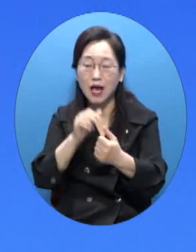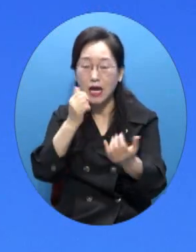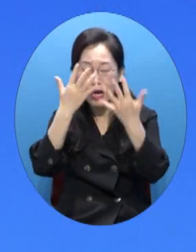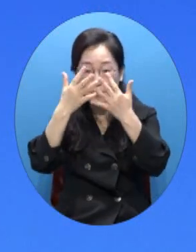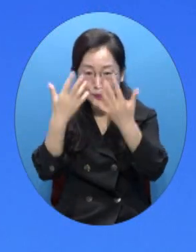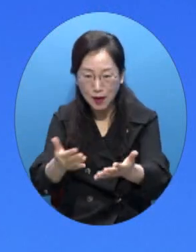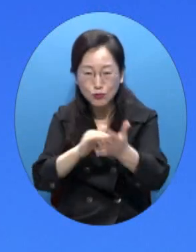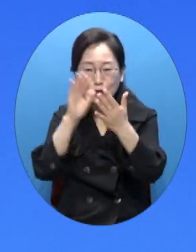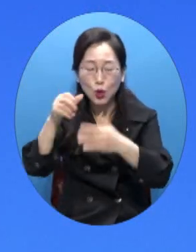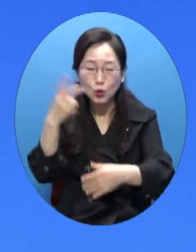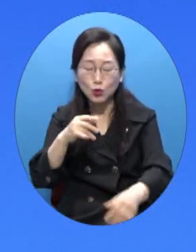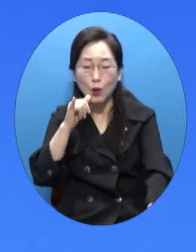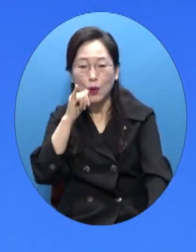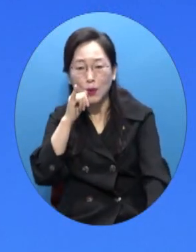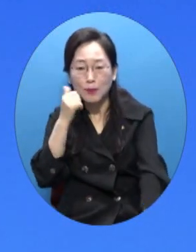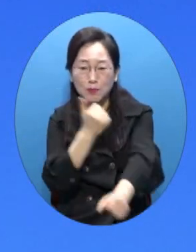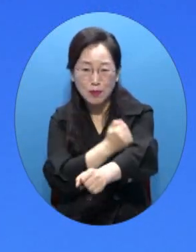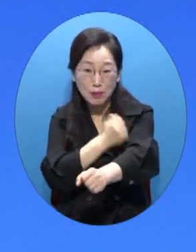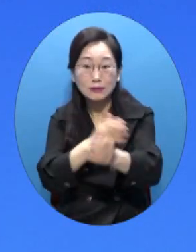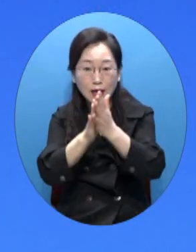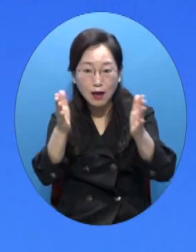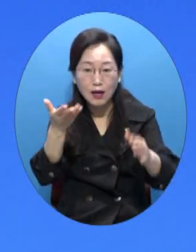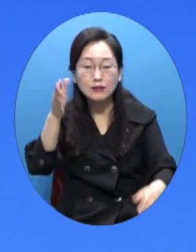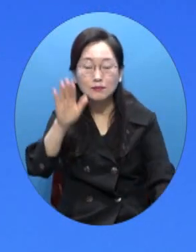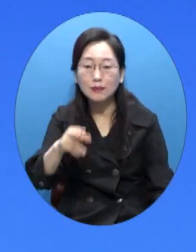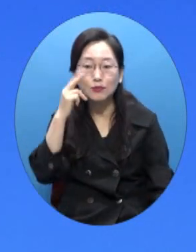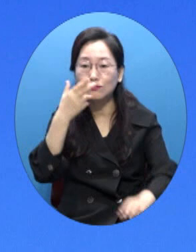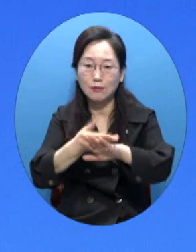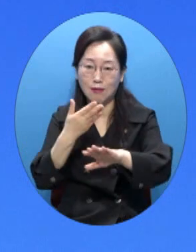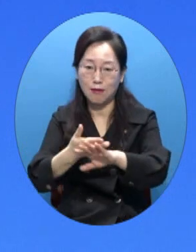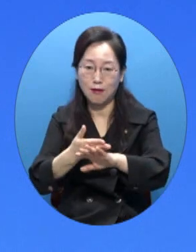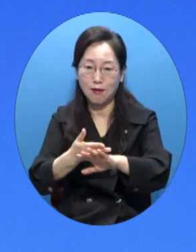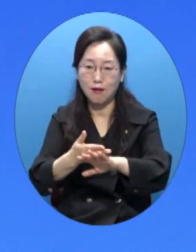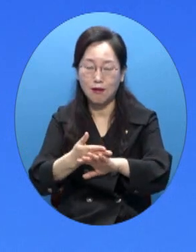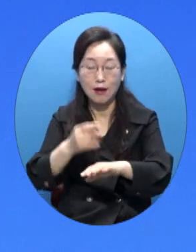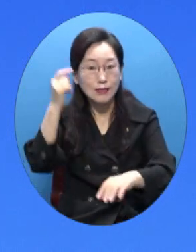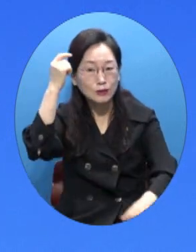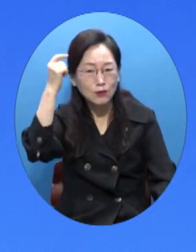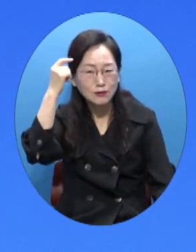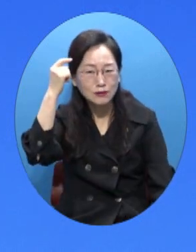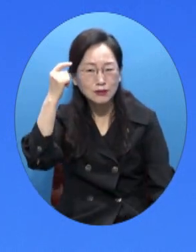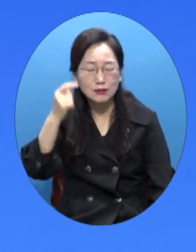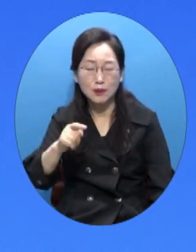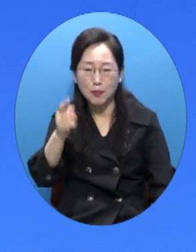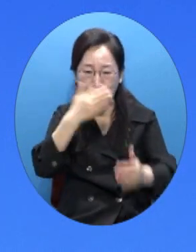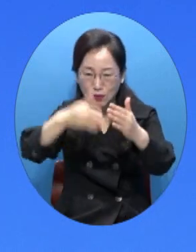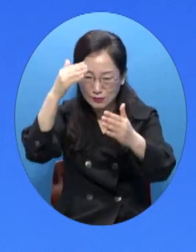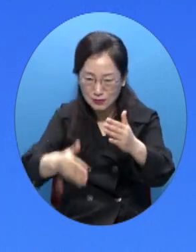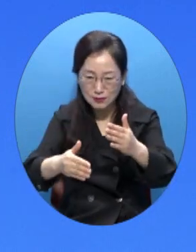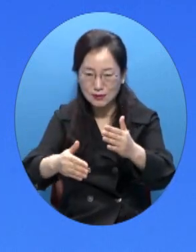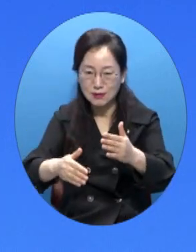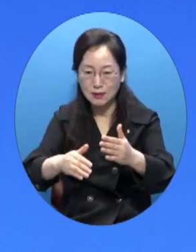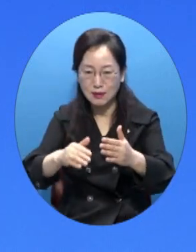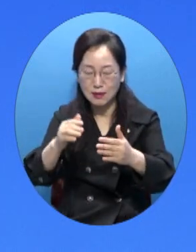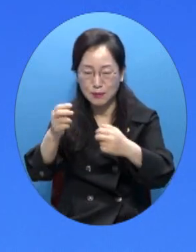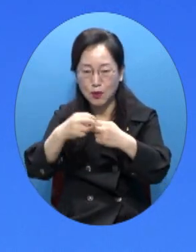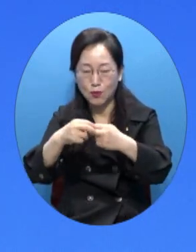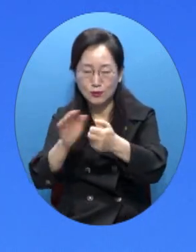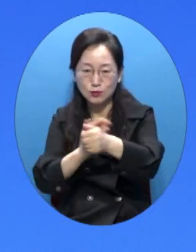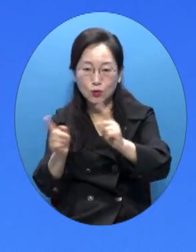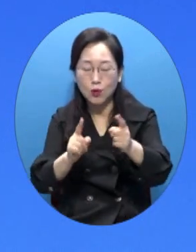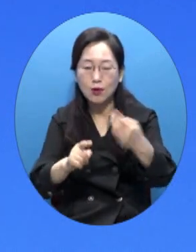나와서 또 다시 마약을 하게 되는데 미국에서는 마약 환자를 정식으로 나라에서 지정해서 치료해주는 병원이